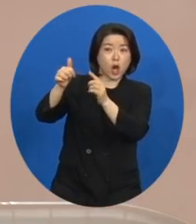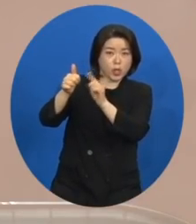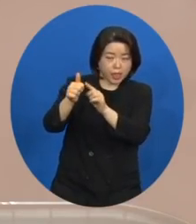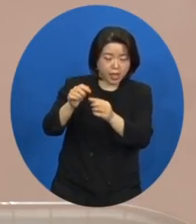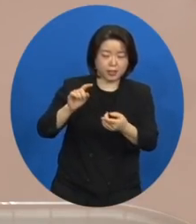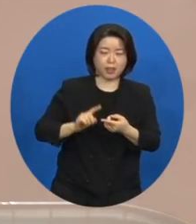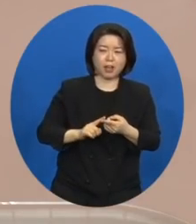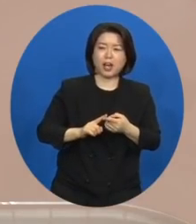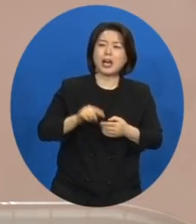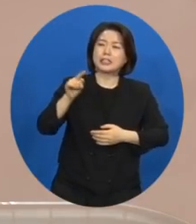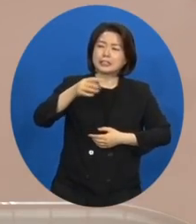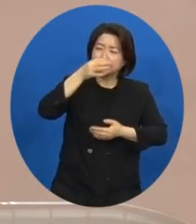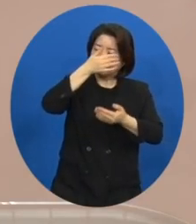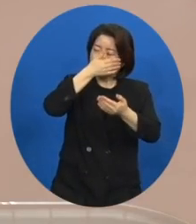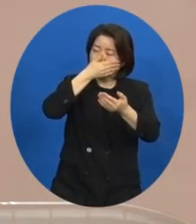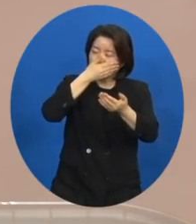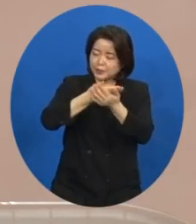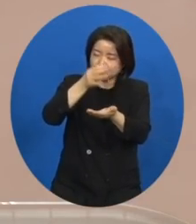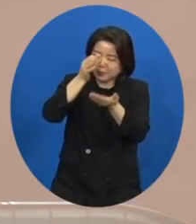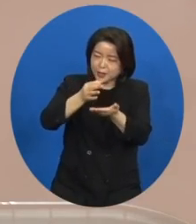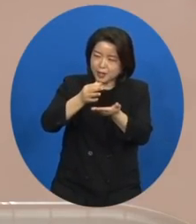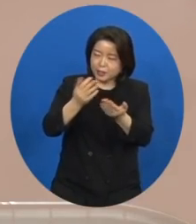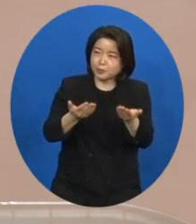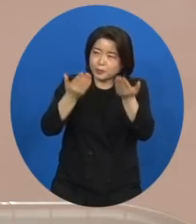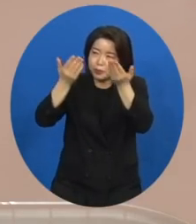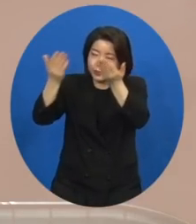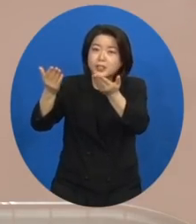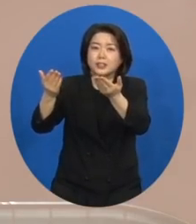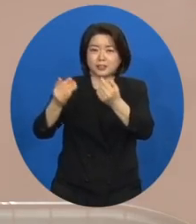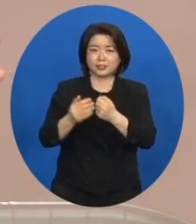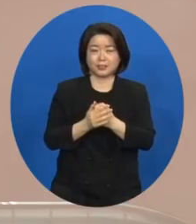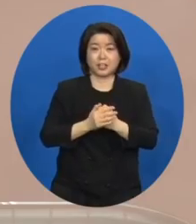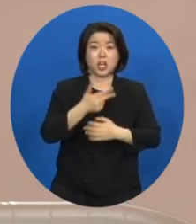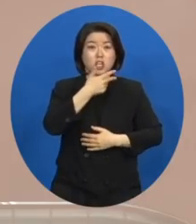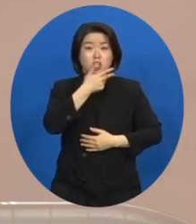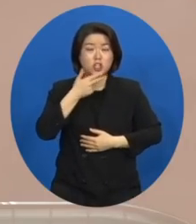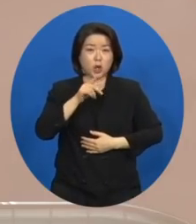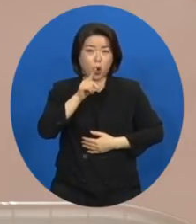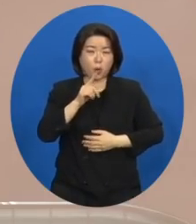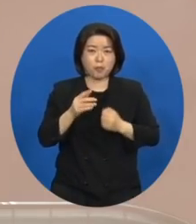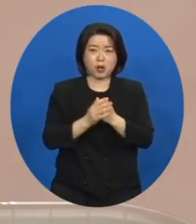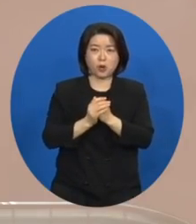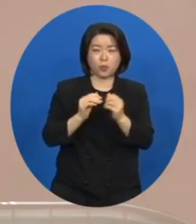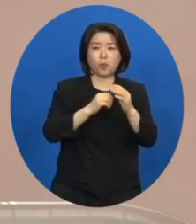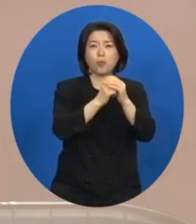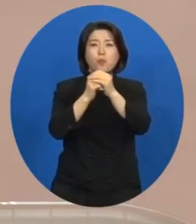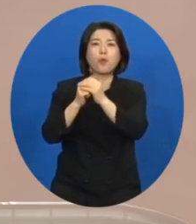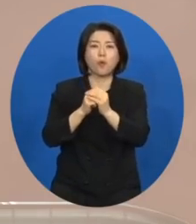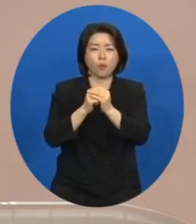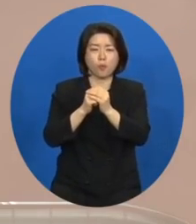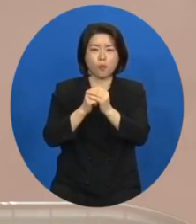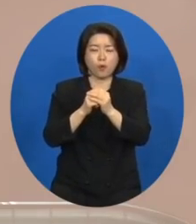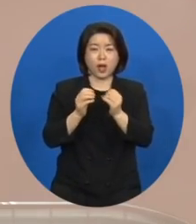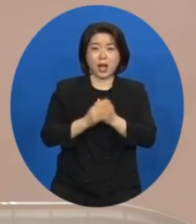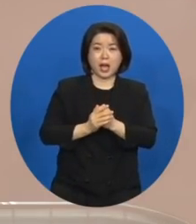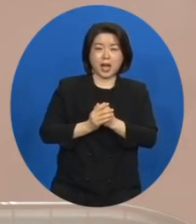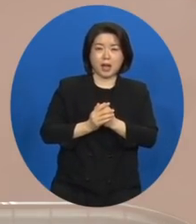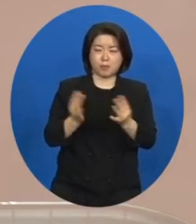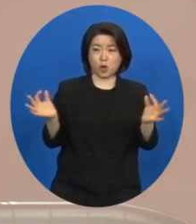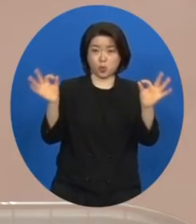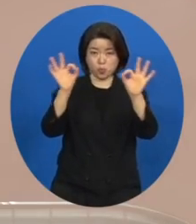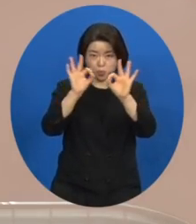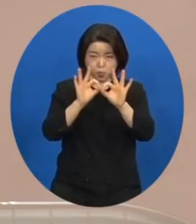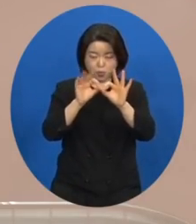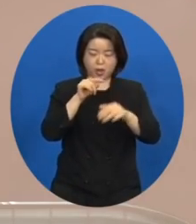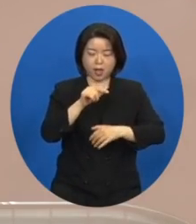있으면 리드 이다 라고 하는 행위에 요 쓰 영어로 월 12 라고 하죠 그것은 월 가치가 있다라고